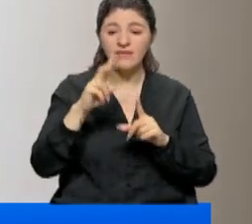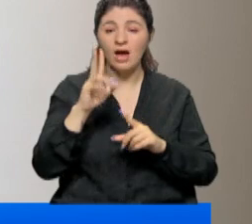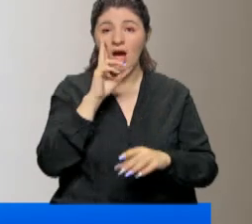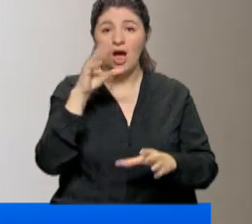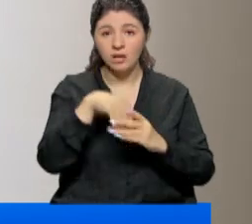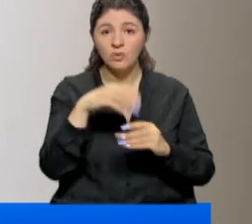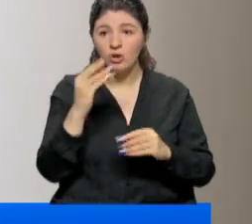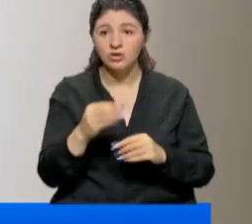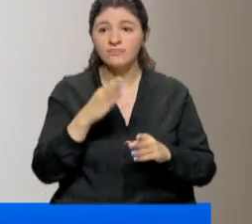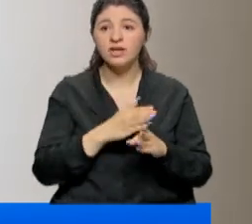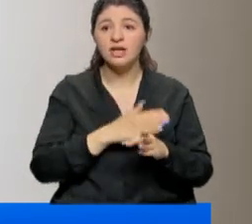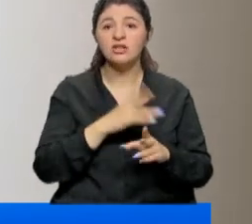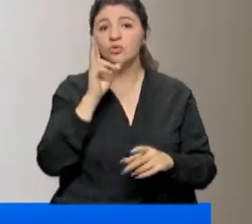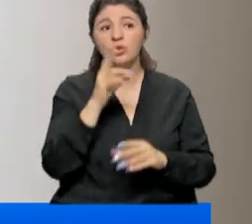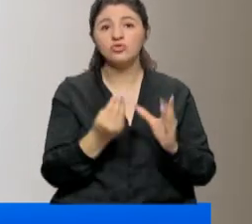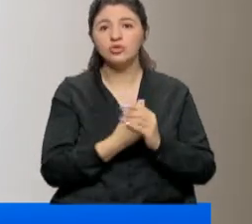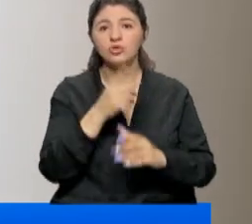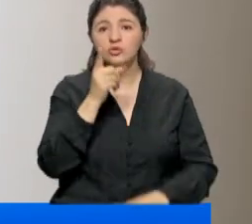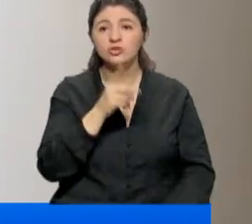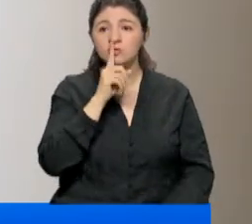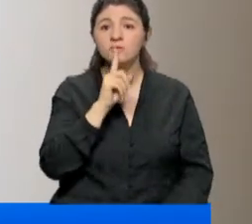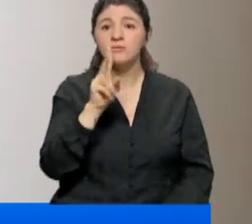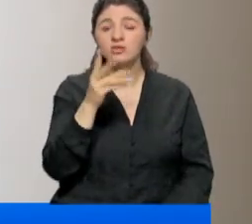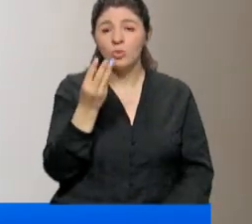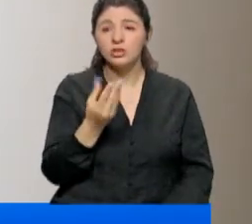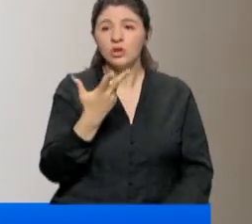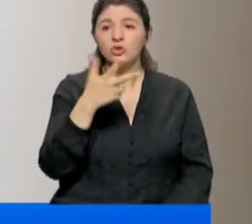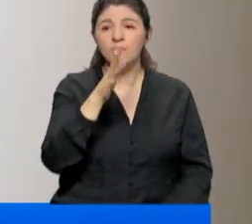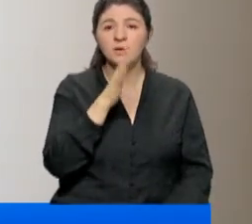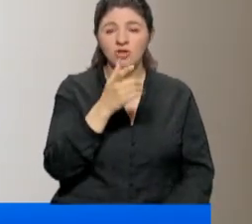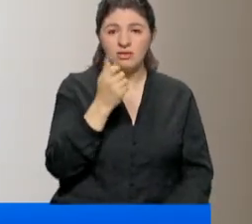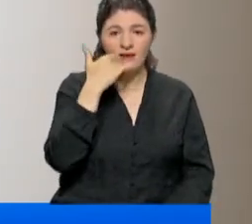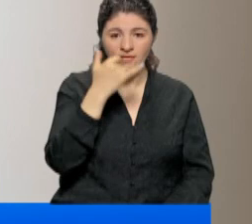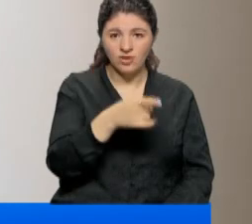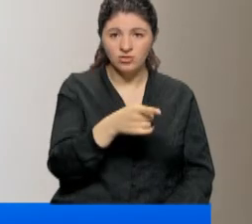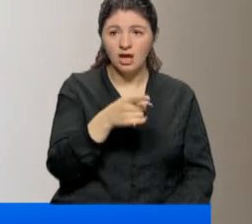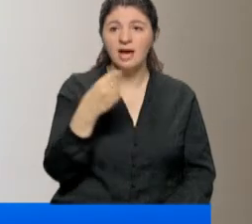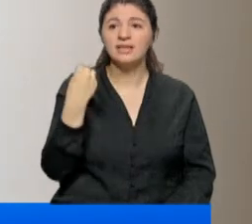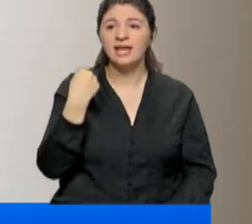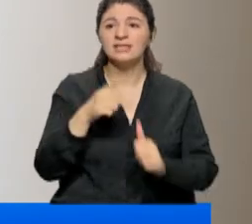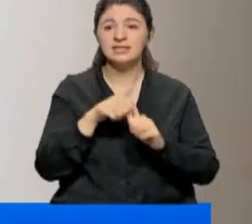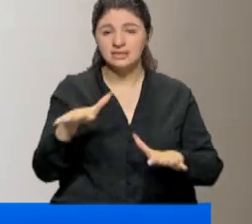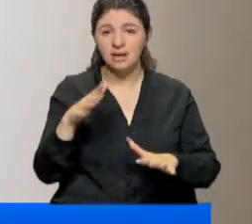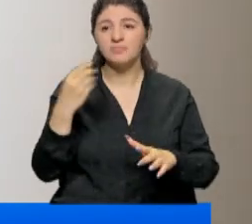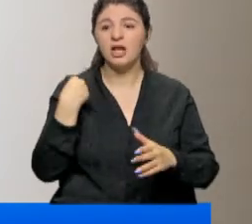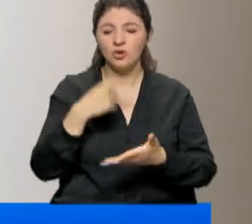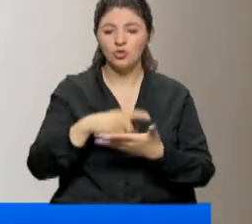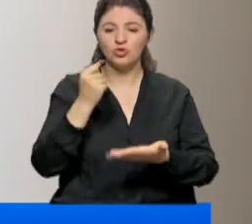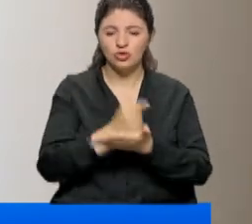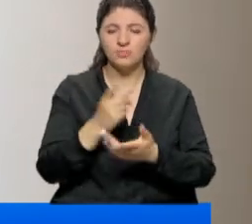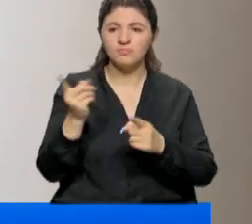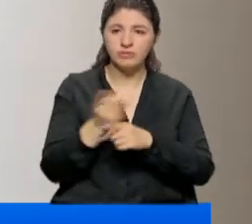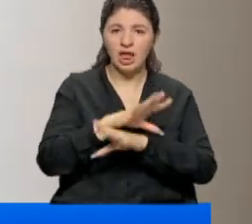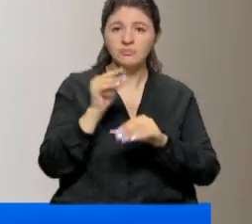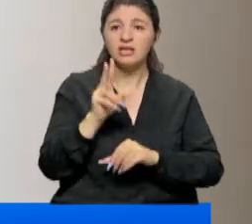alındığında vatandaşa yansıması 125 lira olacak yani 3510i Cep telefonunda yeni sistemle yeni bandrol ücretleri